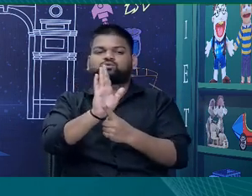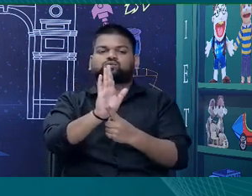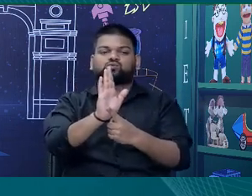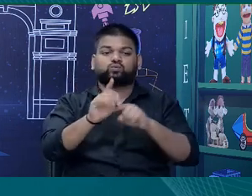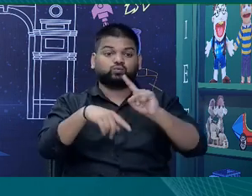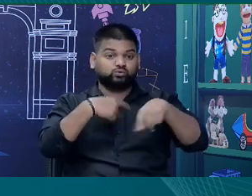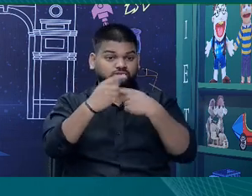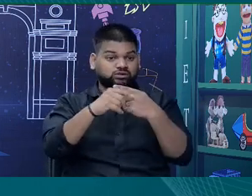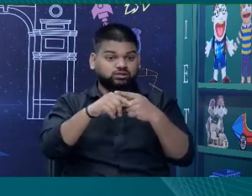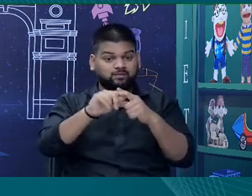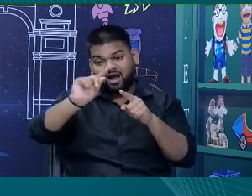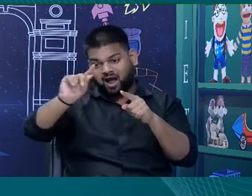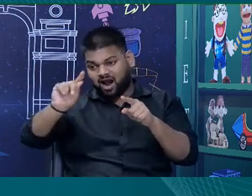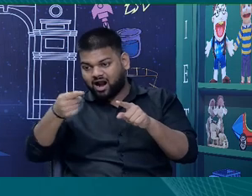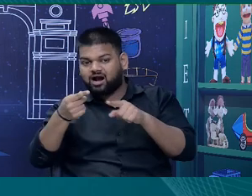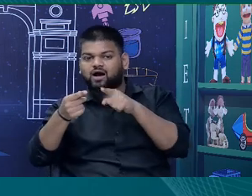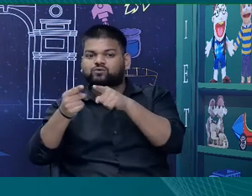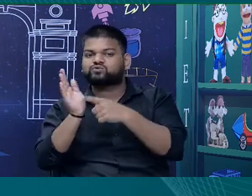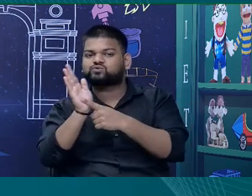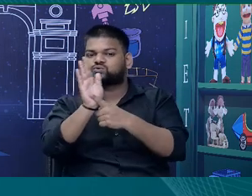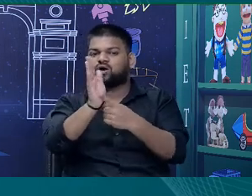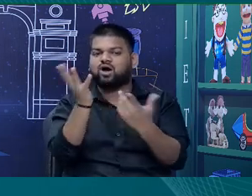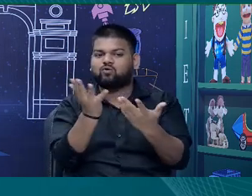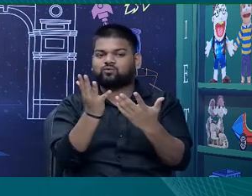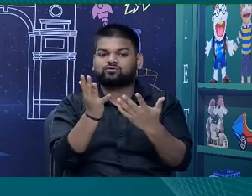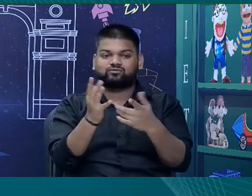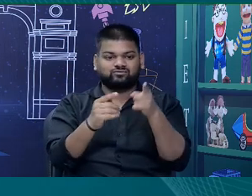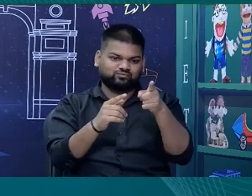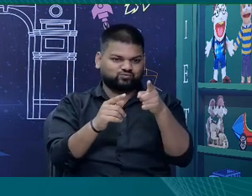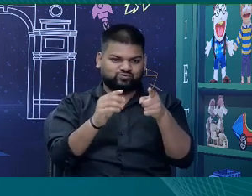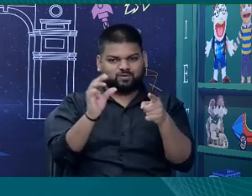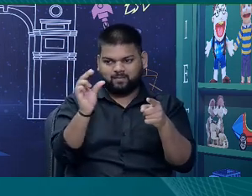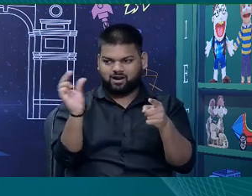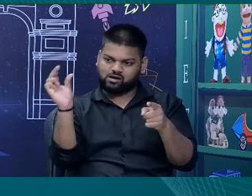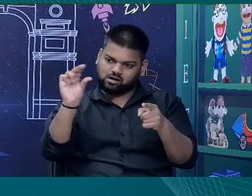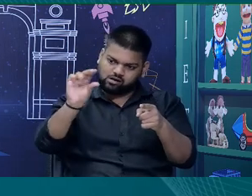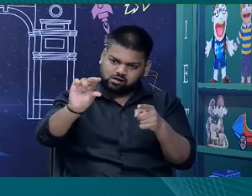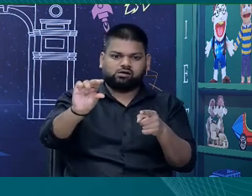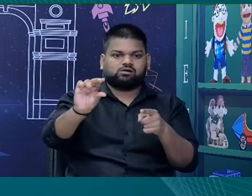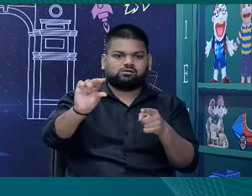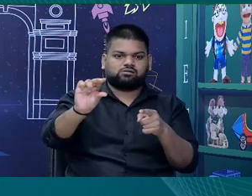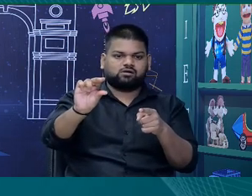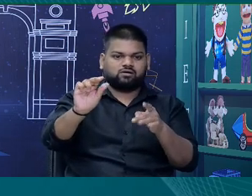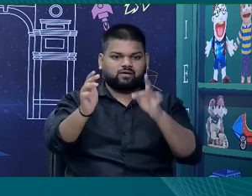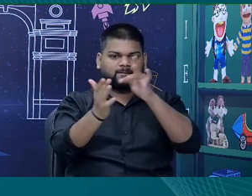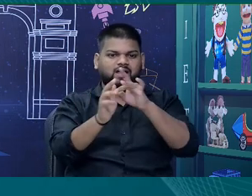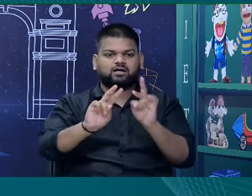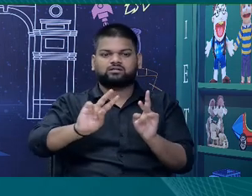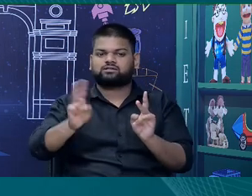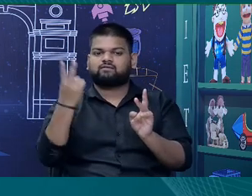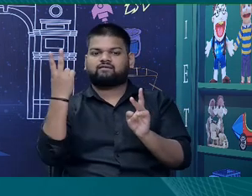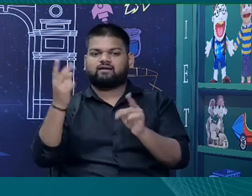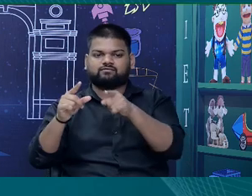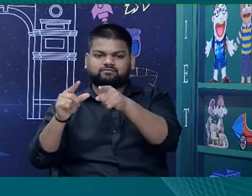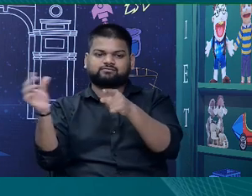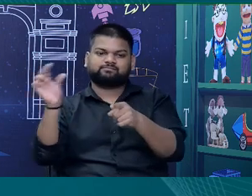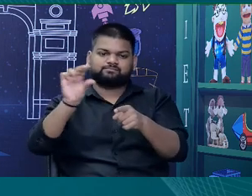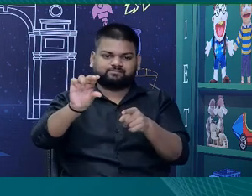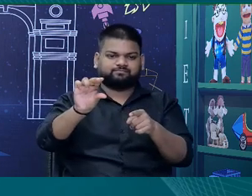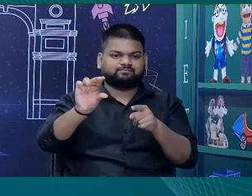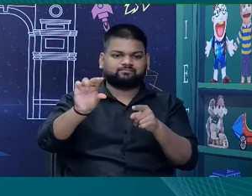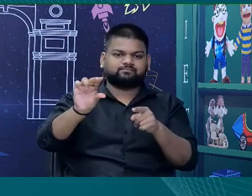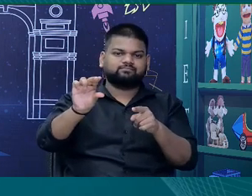क्लोजिंग ब्रैकेट है जिसको दिनो करने के लिए फिर से हमें टाइप भी लेना है और ऐसे पॉज़िशन में रखना है तो ये क्लोजिंग पेरैंथेसिस